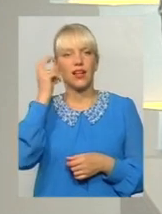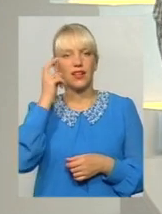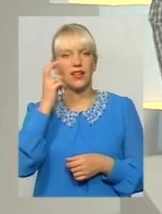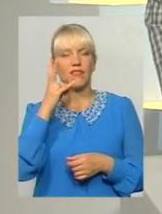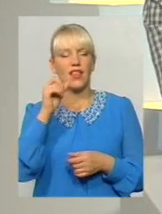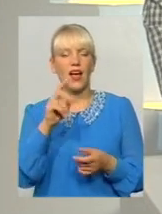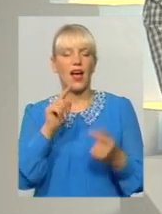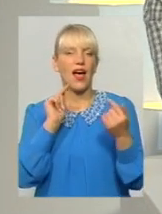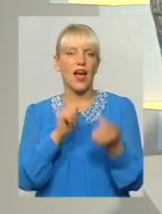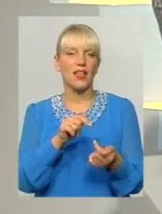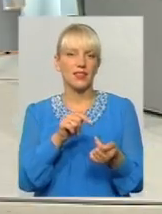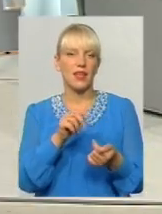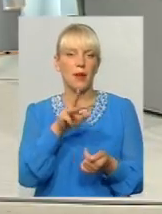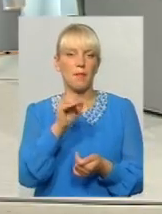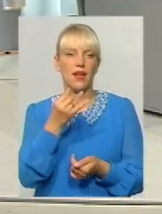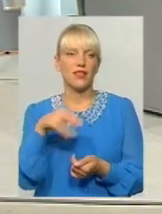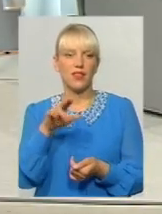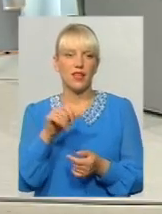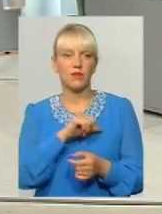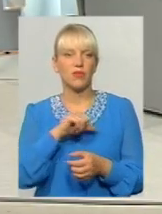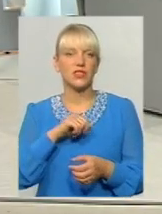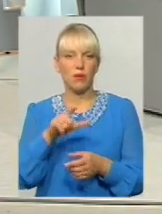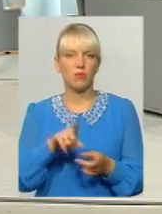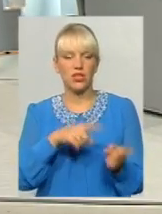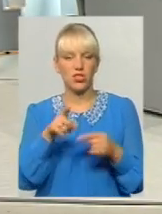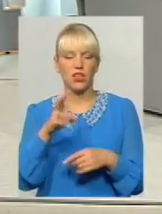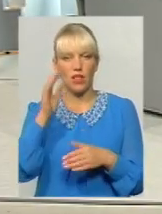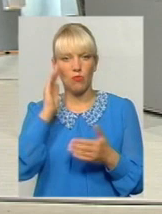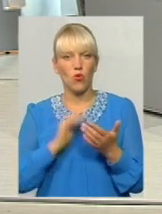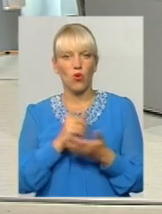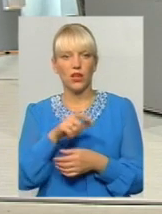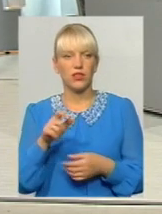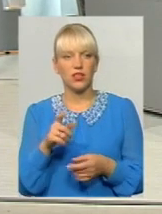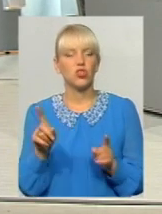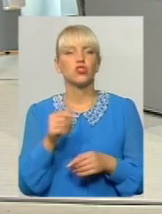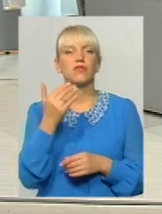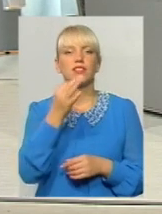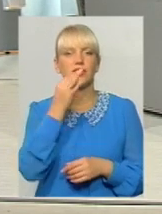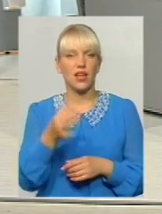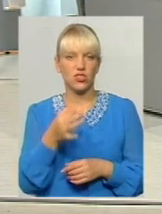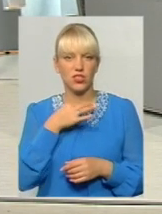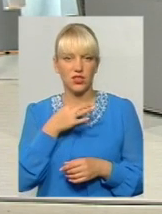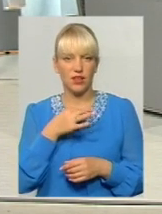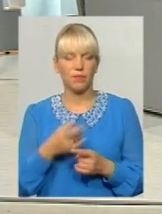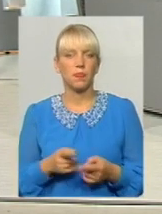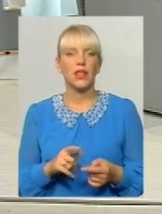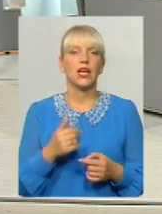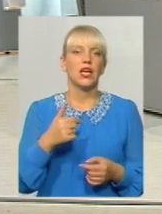антимайдан. Ось, от, бо ви так самі перейшли до політики, тому я так само згадав. От, що ви скажете на це? Я скажу,